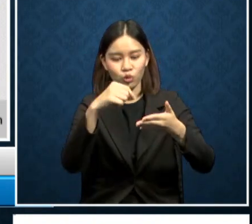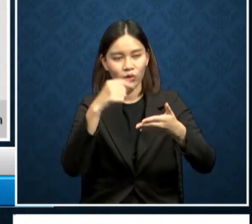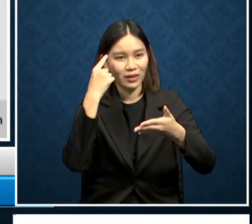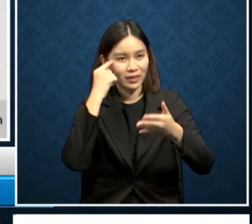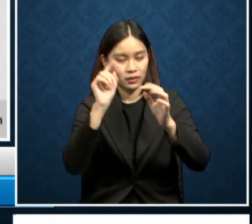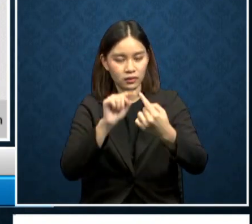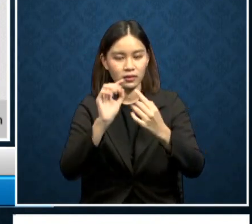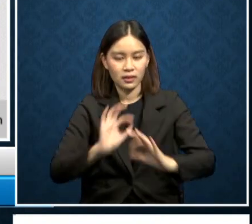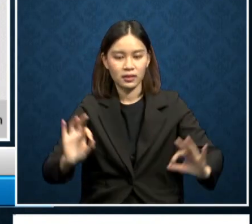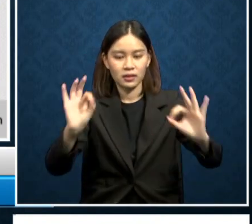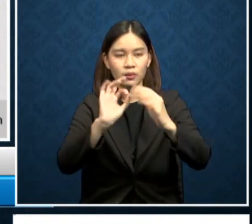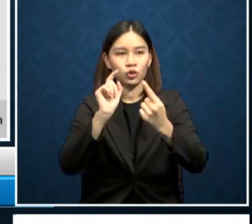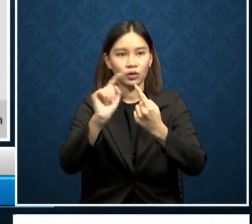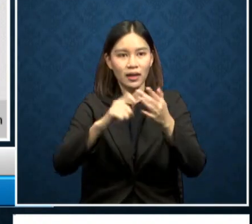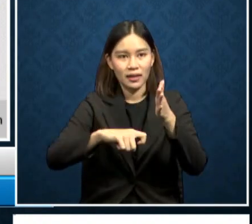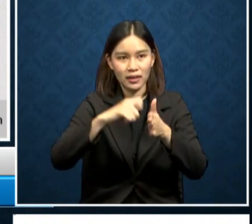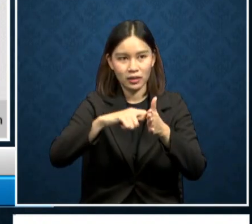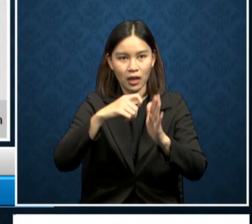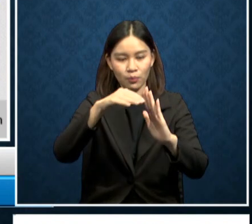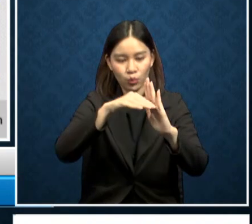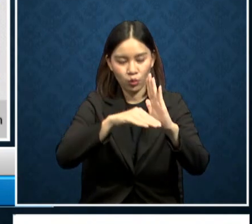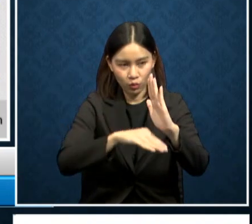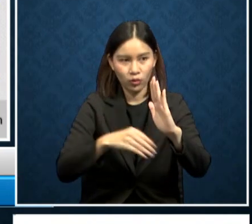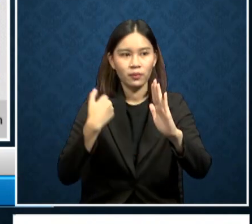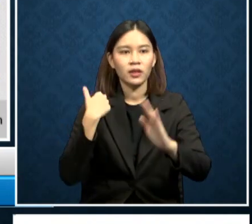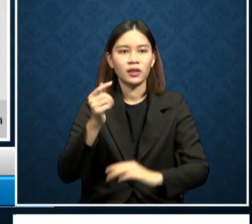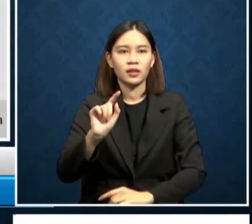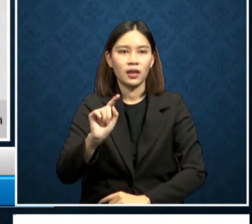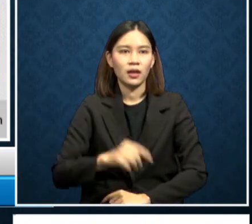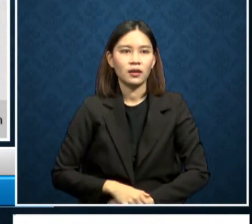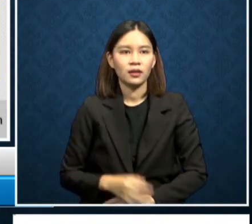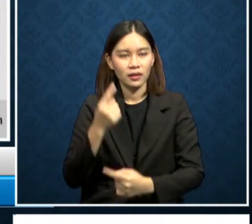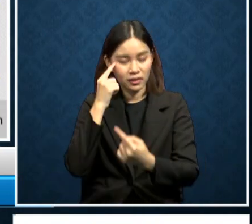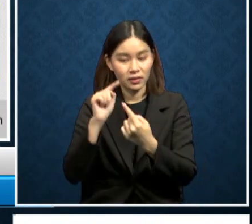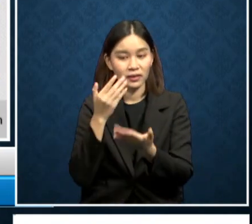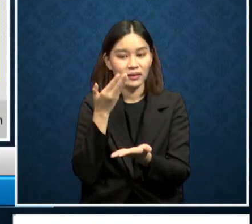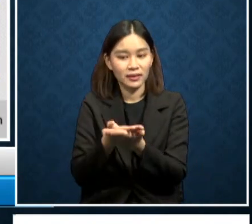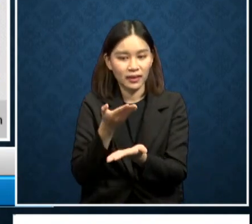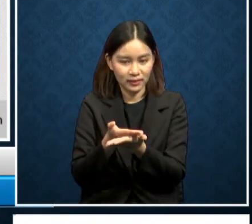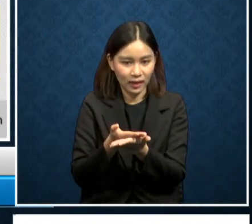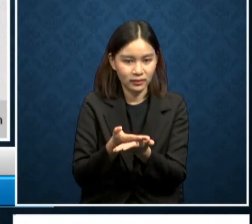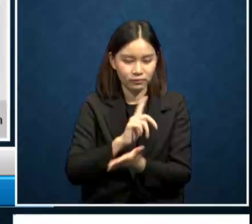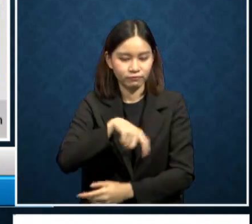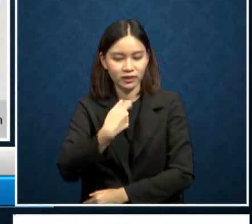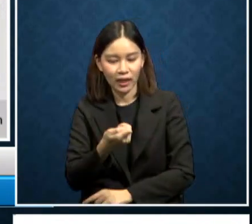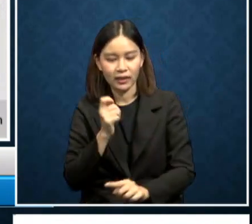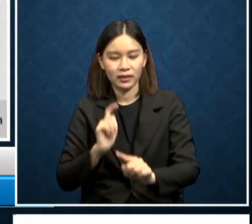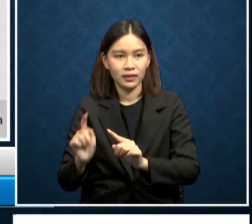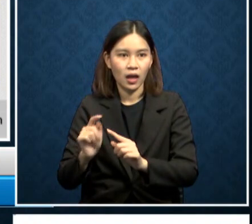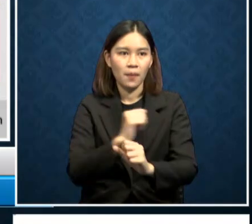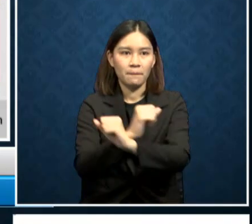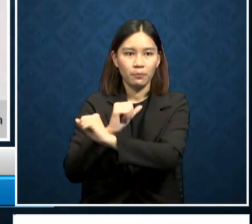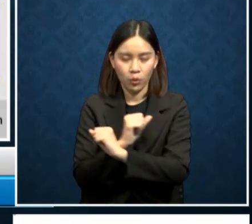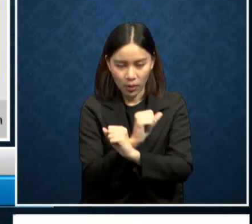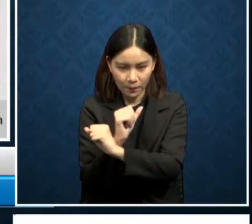ความสำคัญต่อปัจจัยตามลำดับความสำคัญคือคำนึงถึงค่าใช้จ่ายในการเดินทางความปลอด